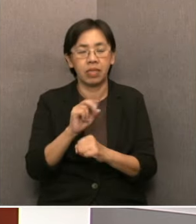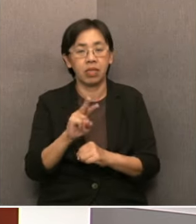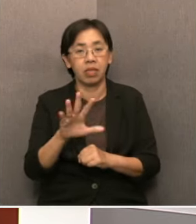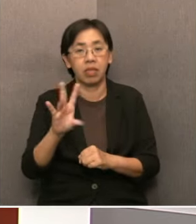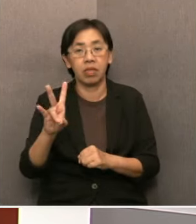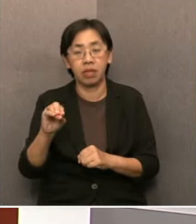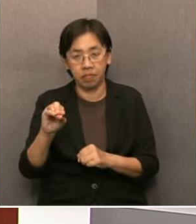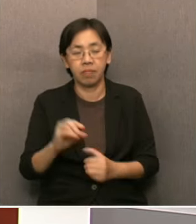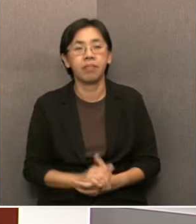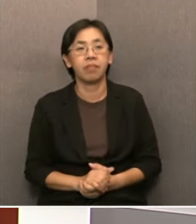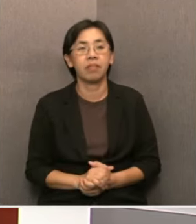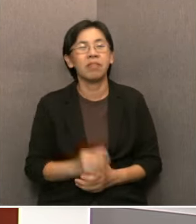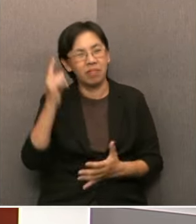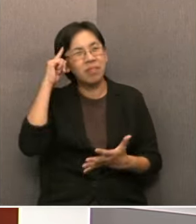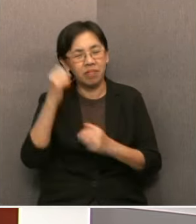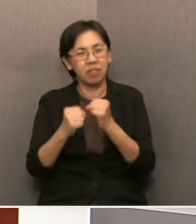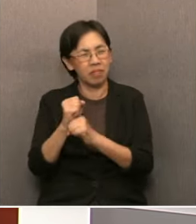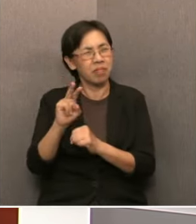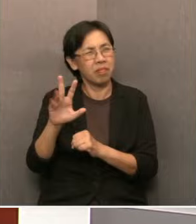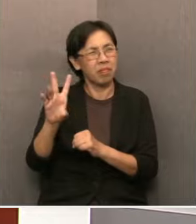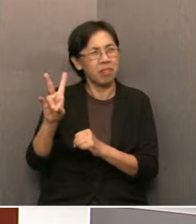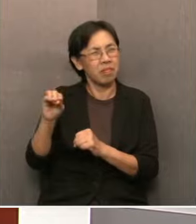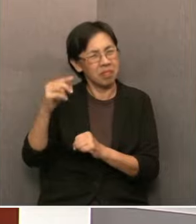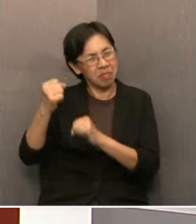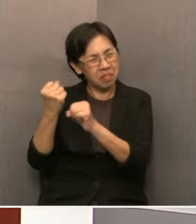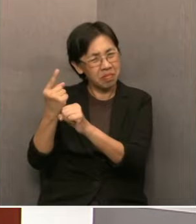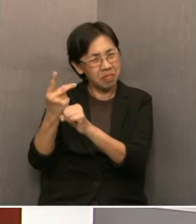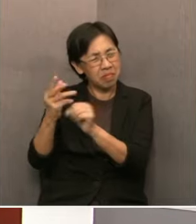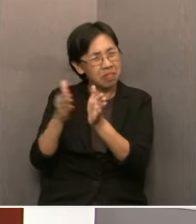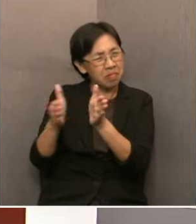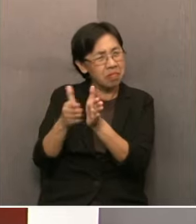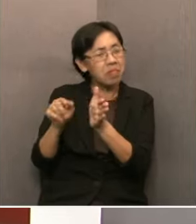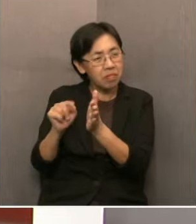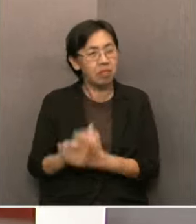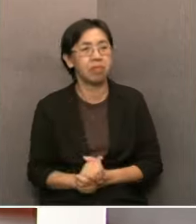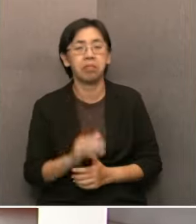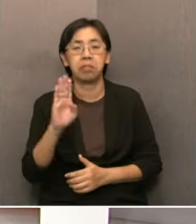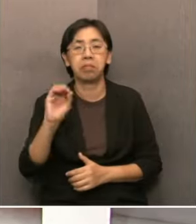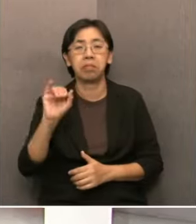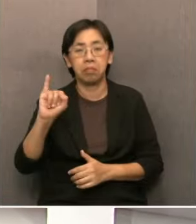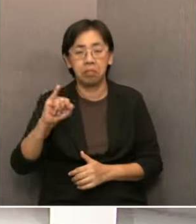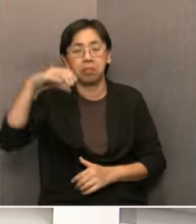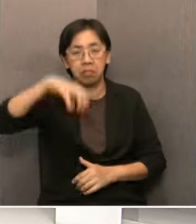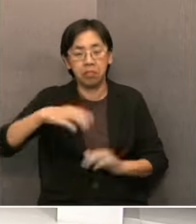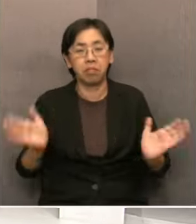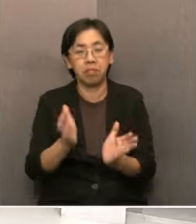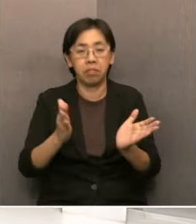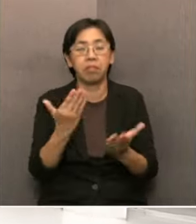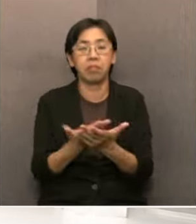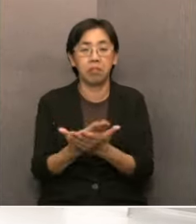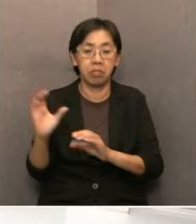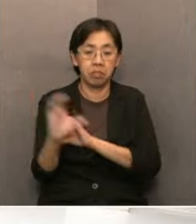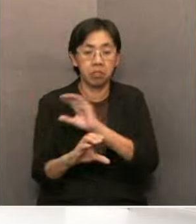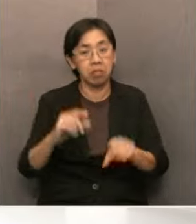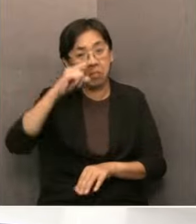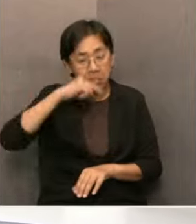70 นี้ อไมกี่ปีขางหนานี้แล้วมาดูบิษัทเป้าหมายที่ BUI เขาอยากจะดึงให้มาตั้งฐานกามผลตในบ้านเรา